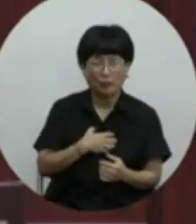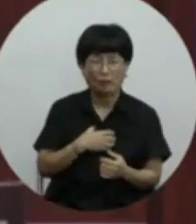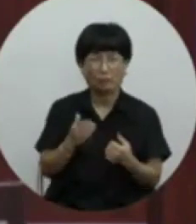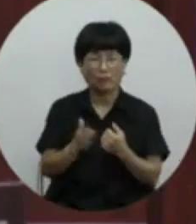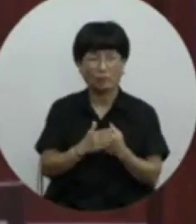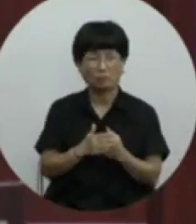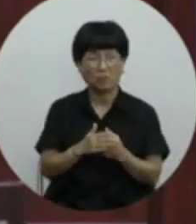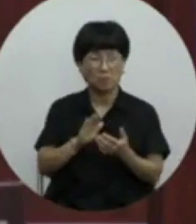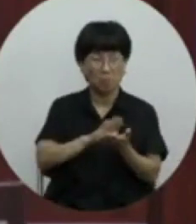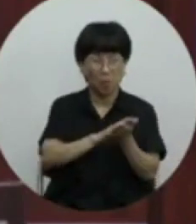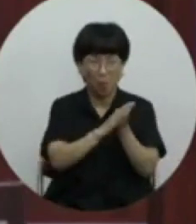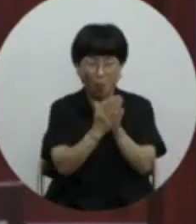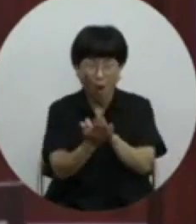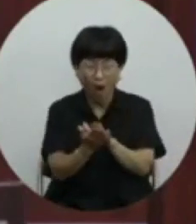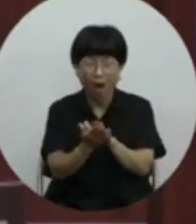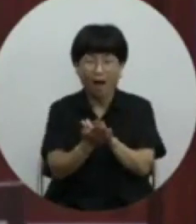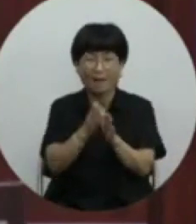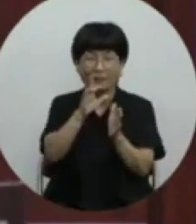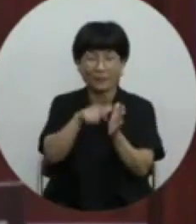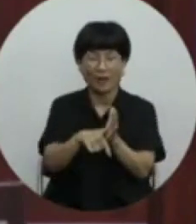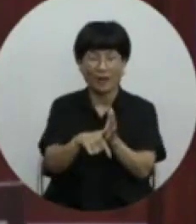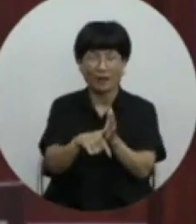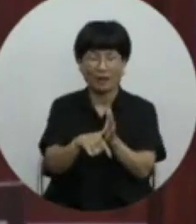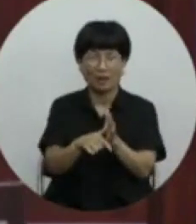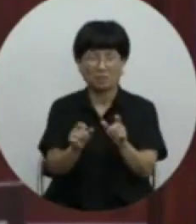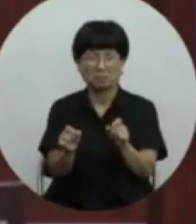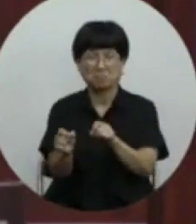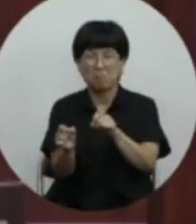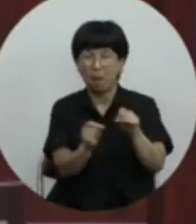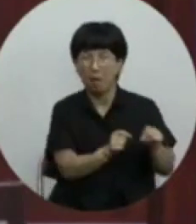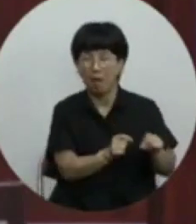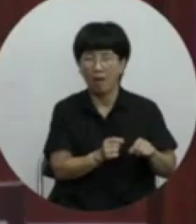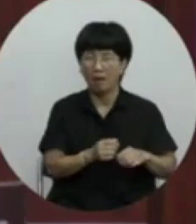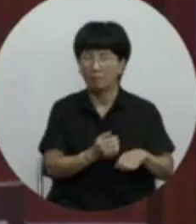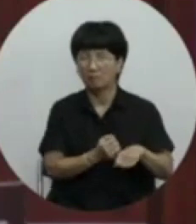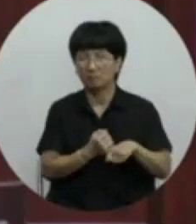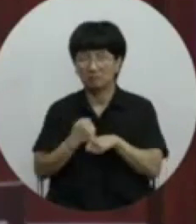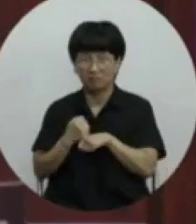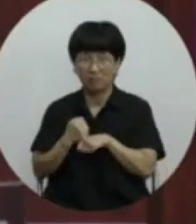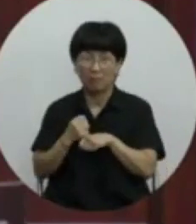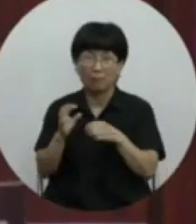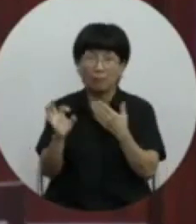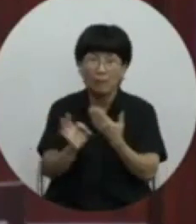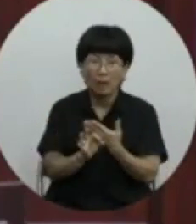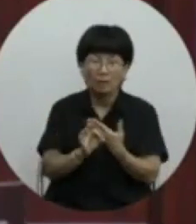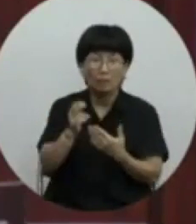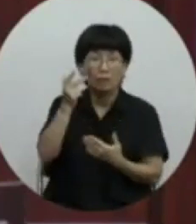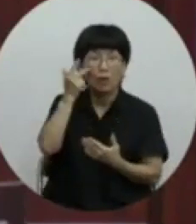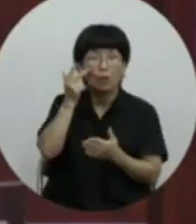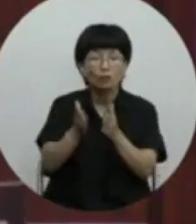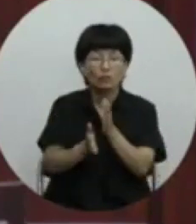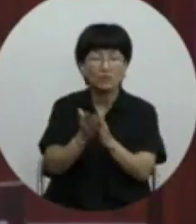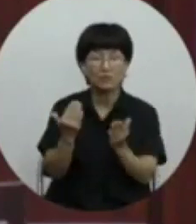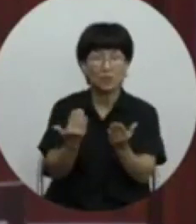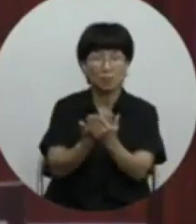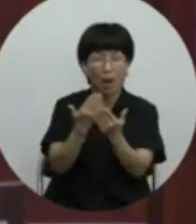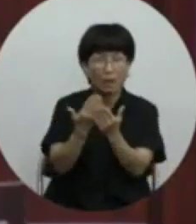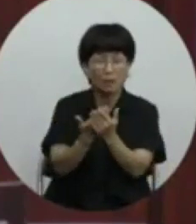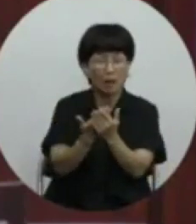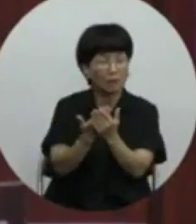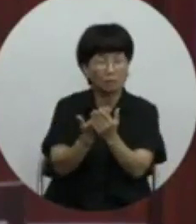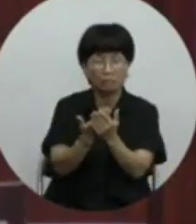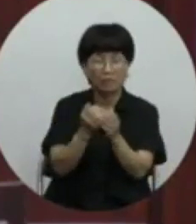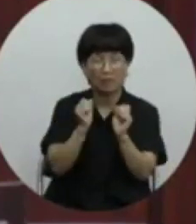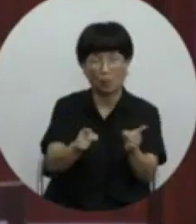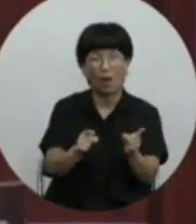변화의 적기에 적극적 대응을 미룬다면 이 역시 여주시 발전의 최적기를 놓칠 수밖에